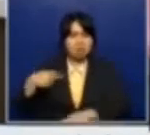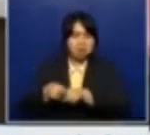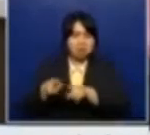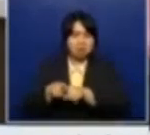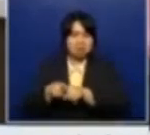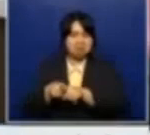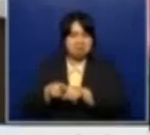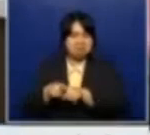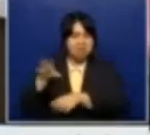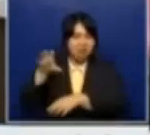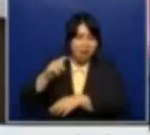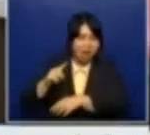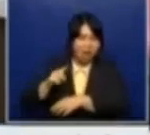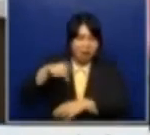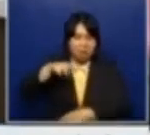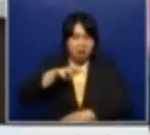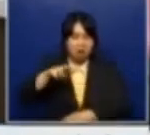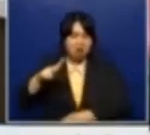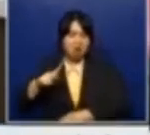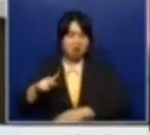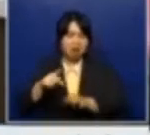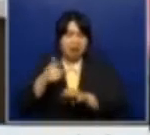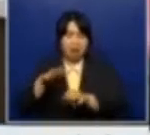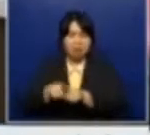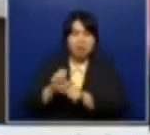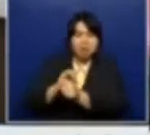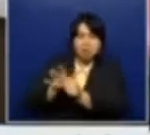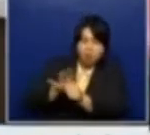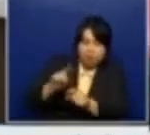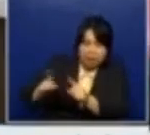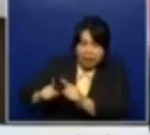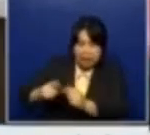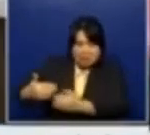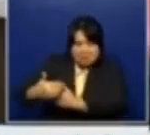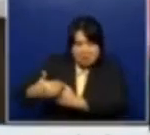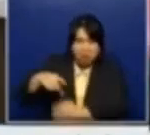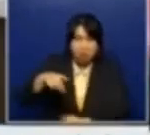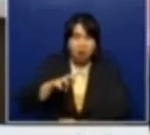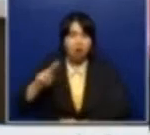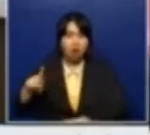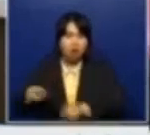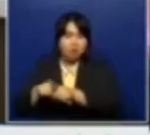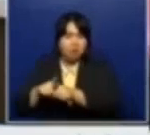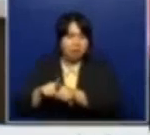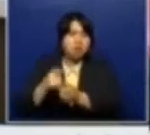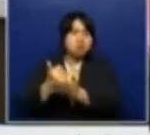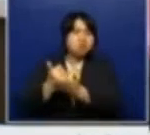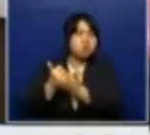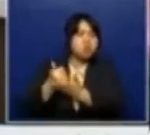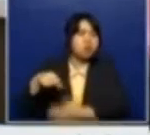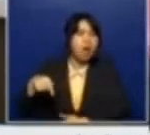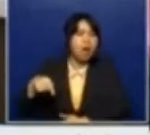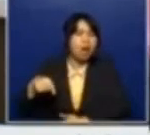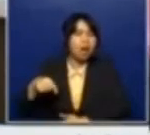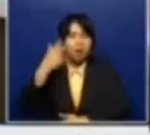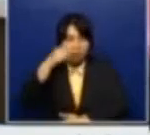ดนี้แอบอยู่หลังโควิดและกอดพรกฉุกเฉินไม่แน่นเพื่อที่จะเอาคลุมหัว